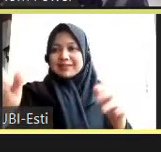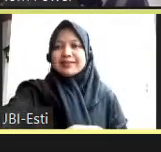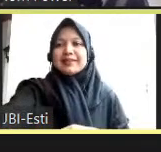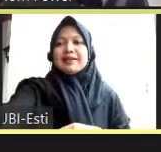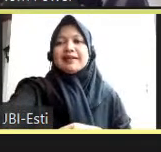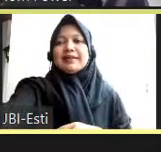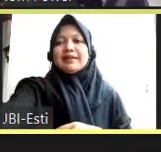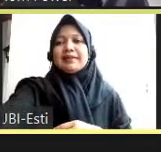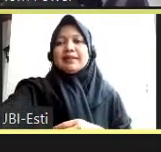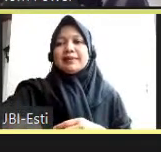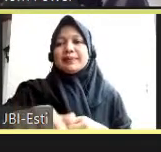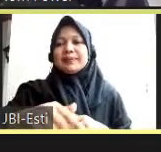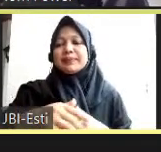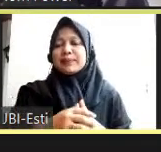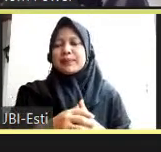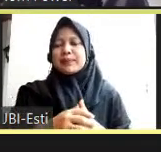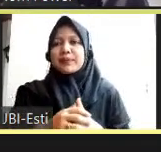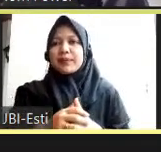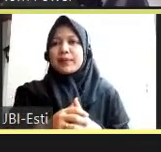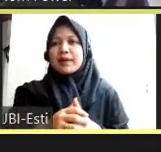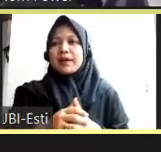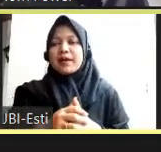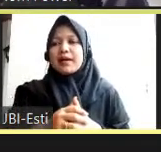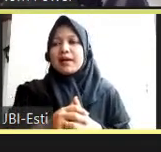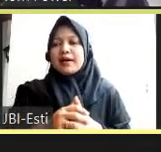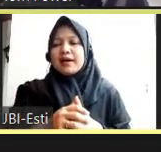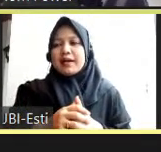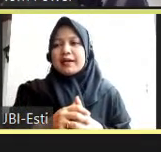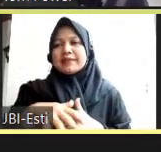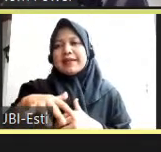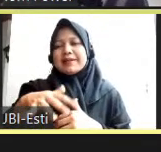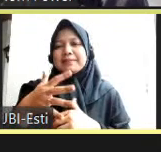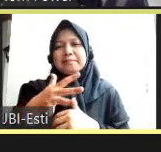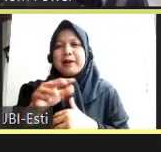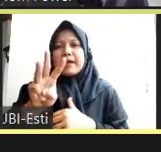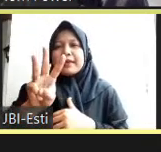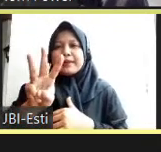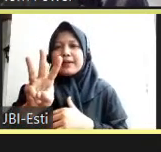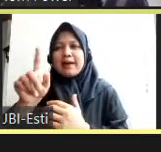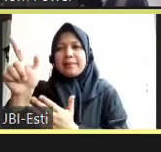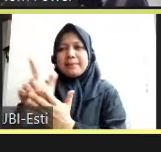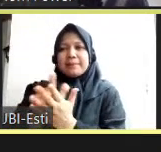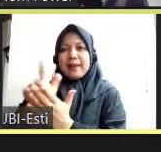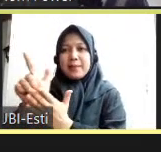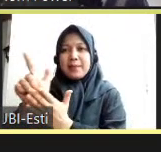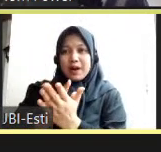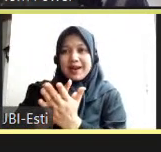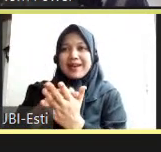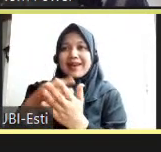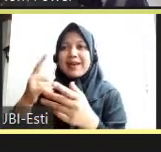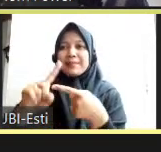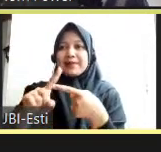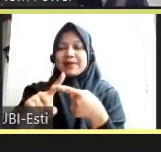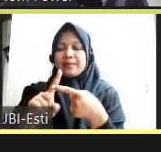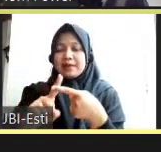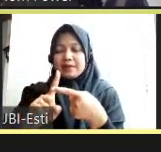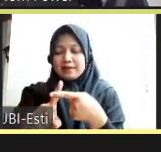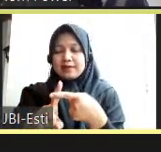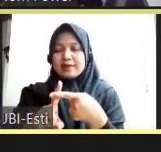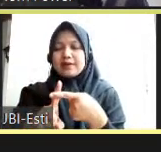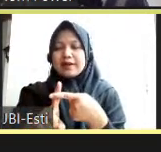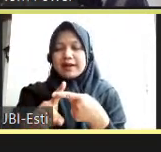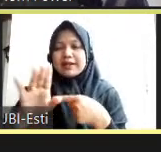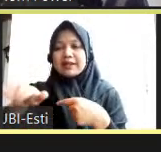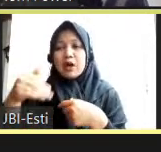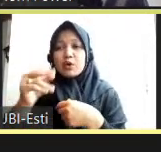merosot di bukan dari paling tiga laporan ya. Yang pertama dari The Economist Intelligence Unit tahun